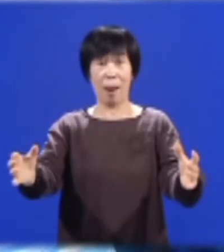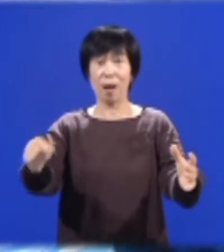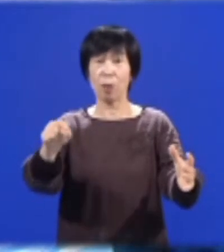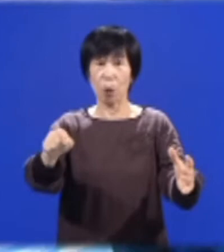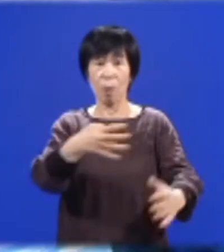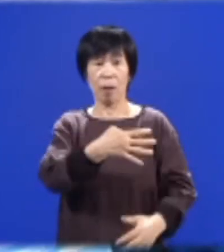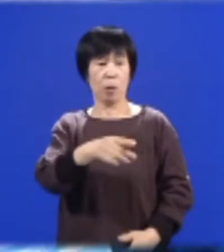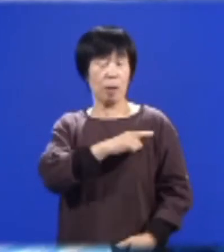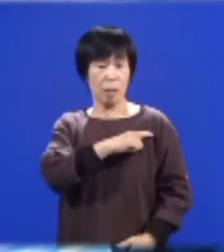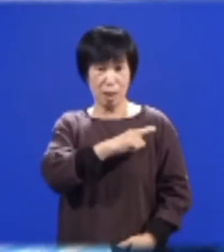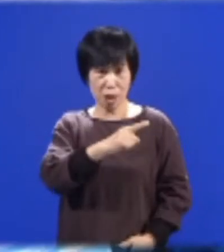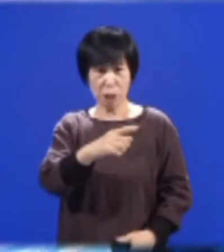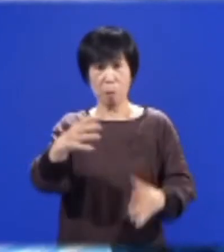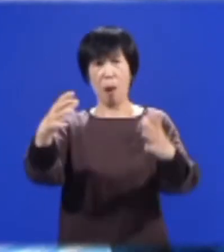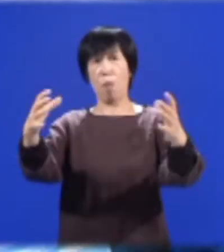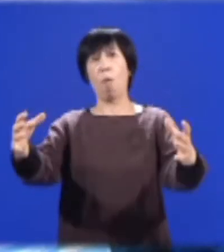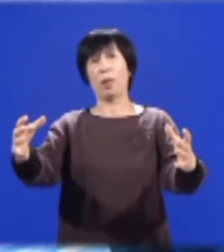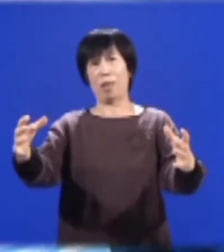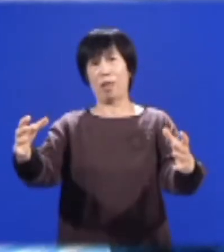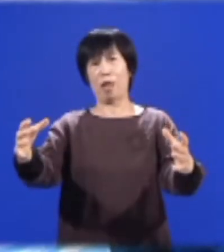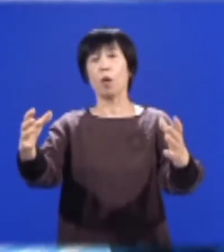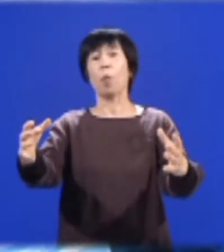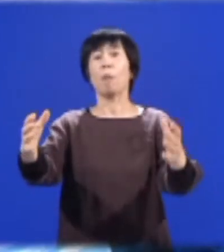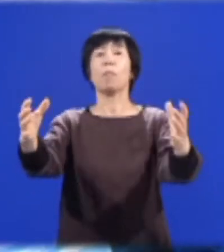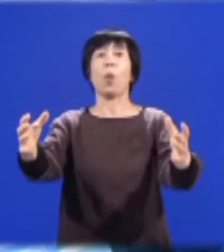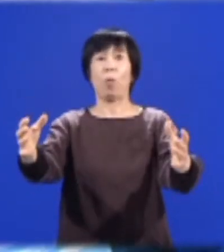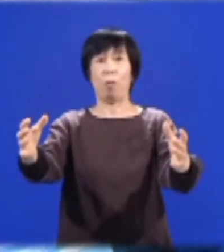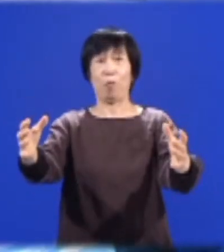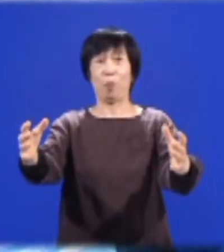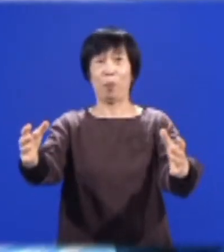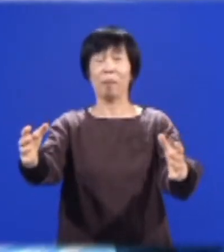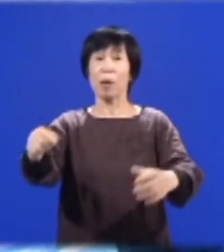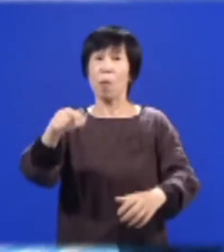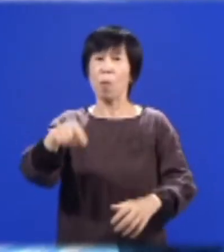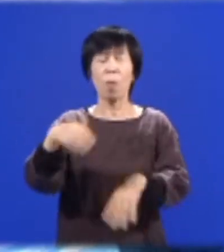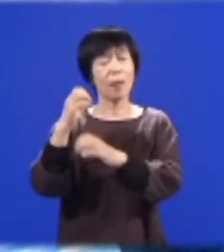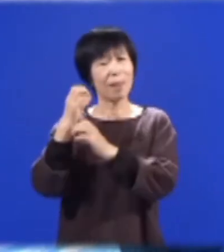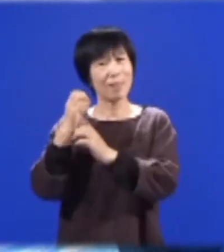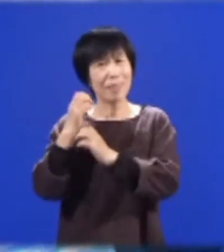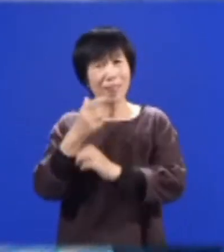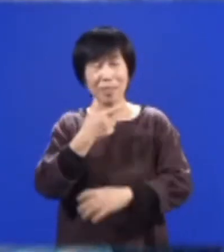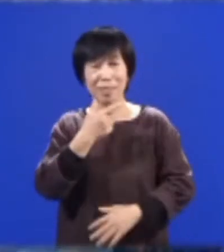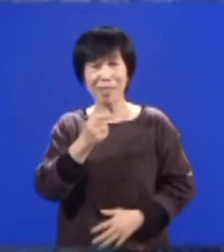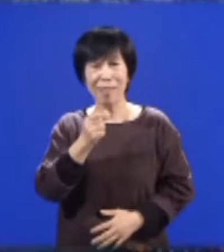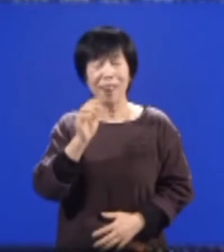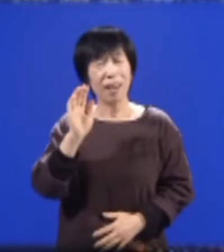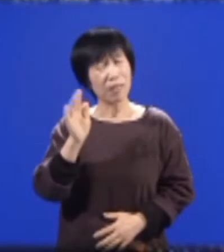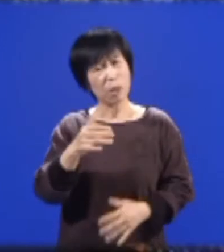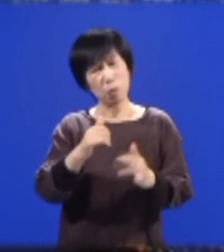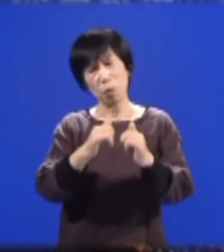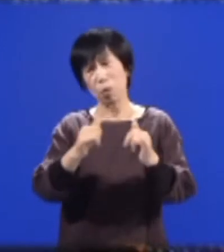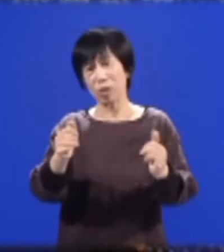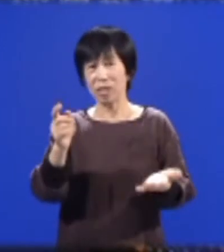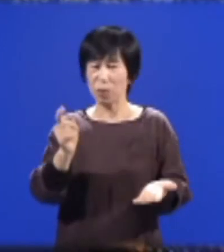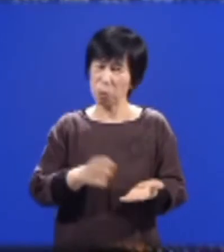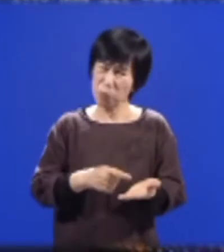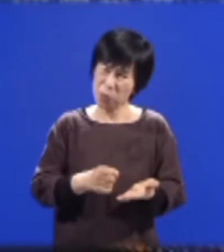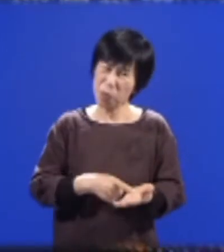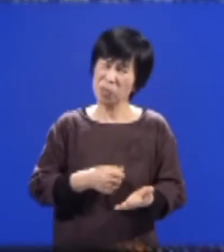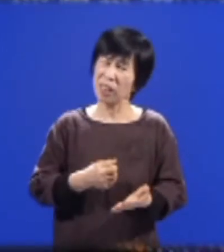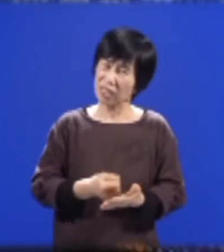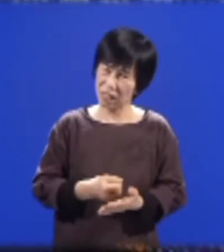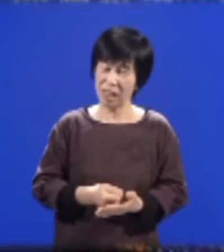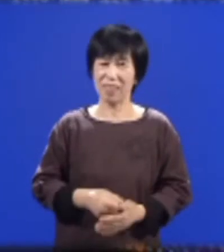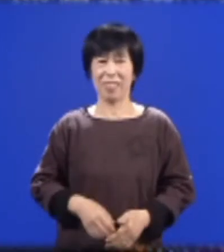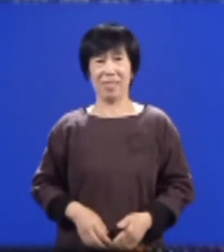四日市のトップの大きさの神輿がですね今飾ってあるんですよ。そういうことでなかなか神輿も担げないんですよ、人がだんだんい